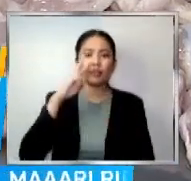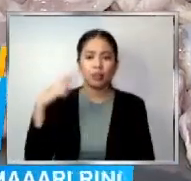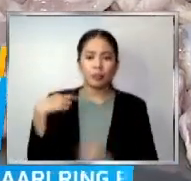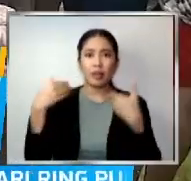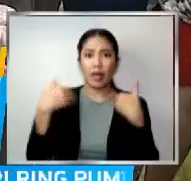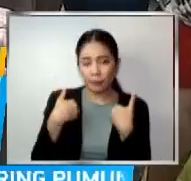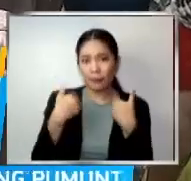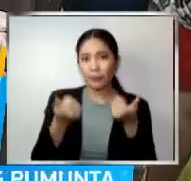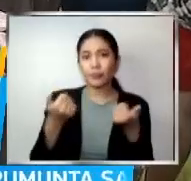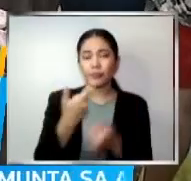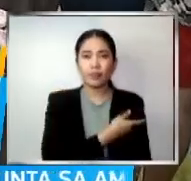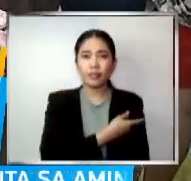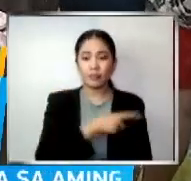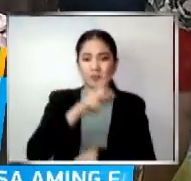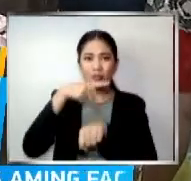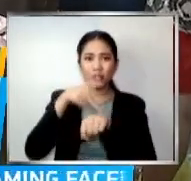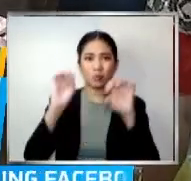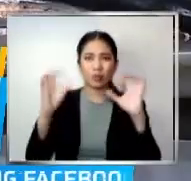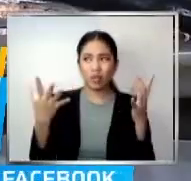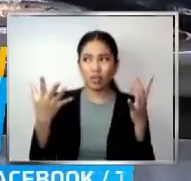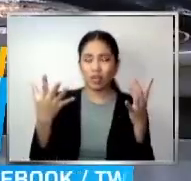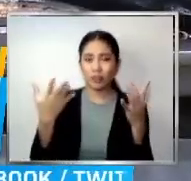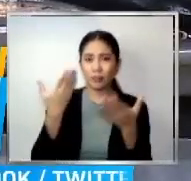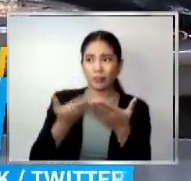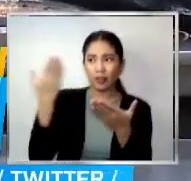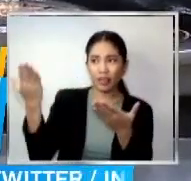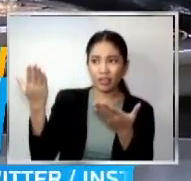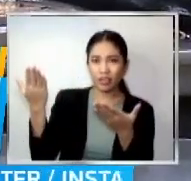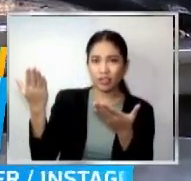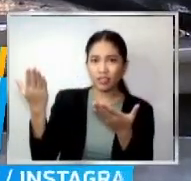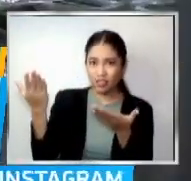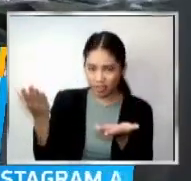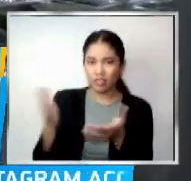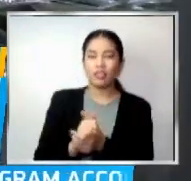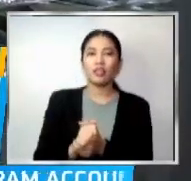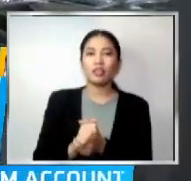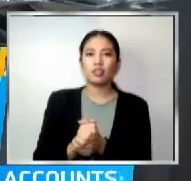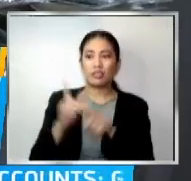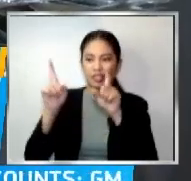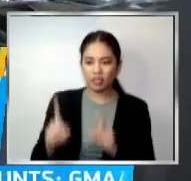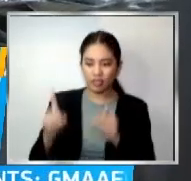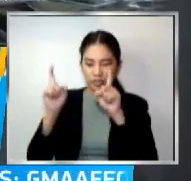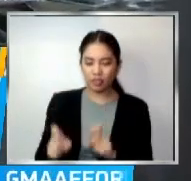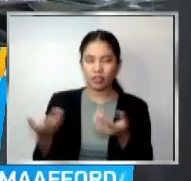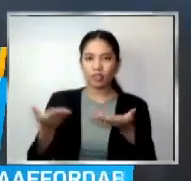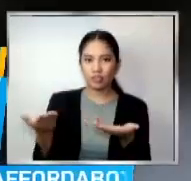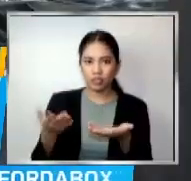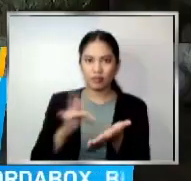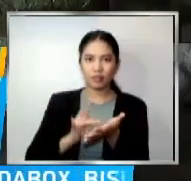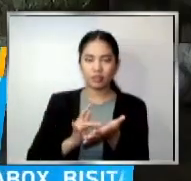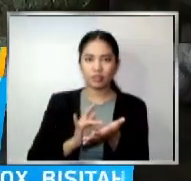pati hindi tayo bumili doon. And then, kung ano ba isa trial natin dito. Yung sa ivermectin nga daw, susubukan, hindi ba? Alam